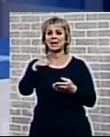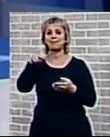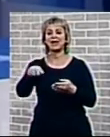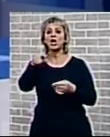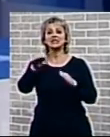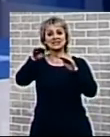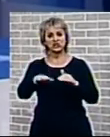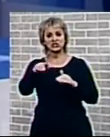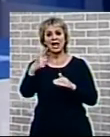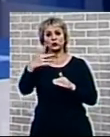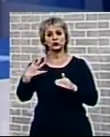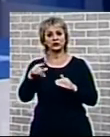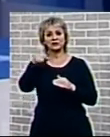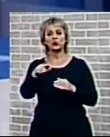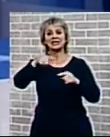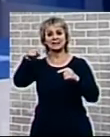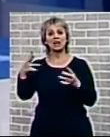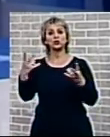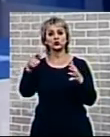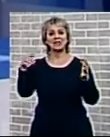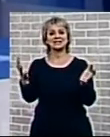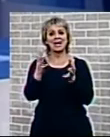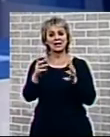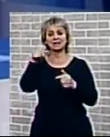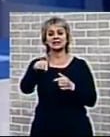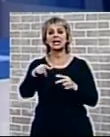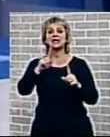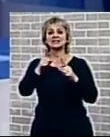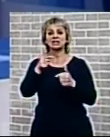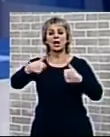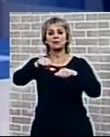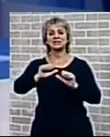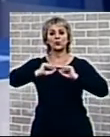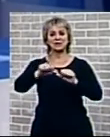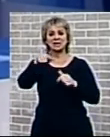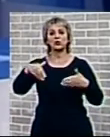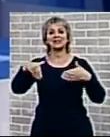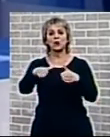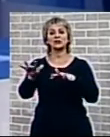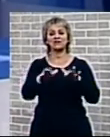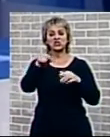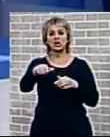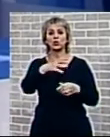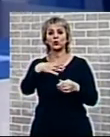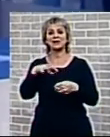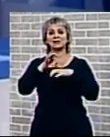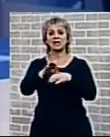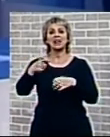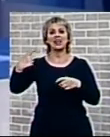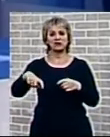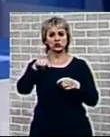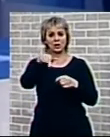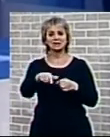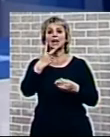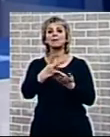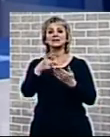году снизились на четверть, и динамику необходимо сохранить. Заседание комиссии по безопасности дорожного движения губернатор провел в Новочеркасске